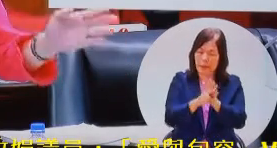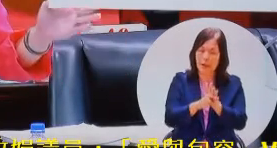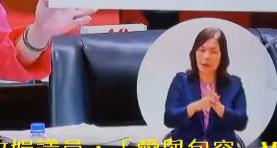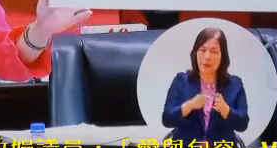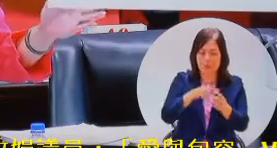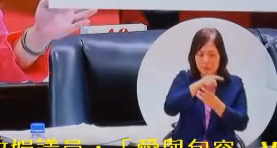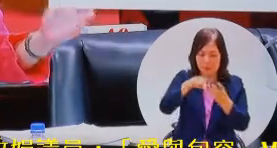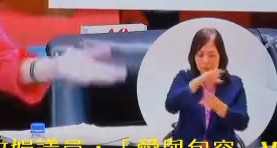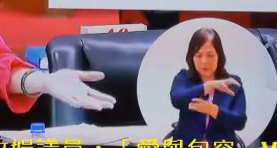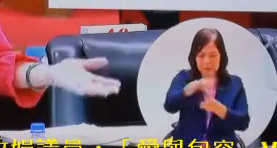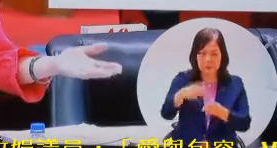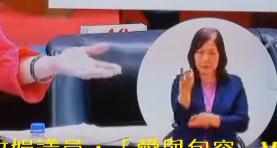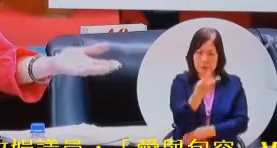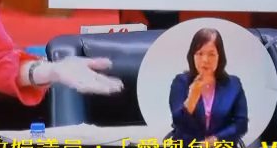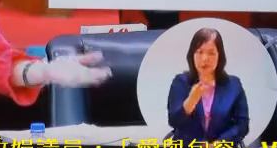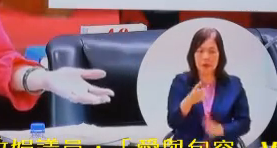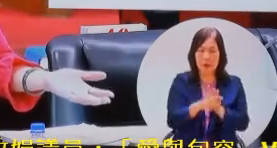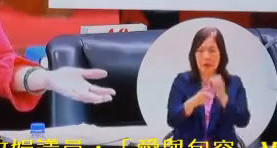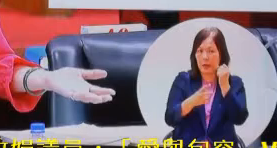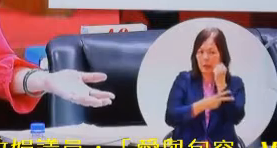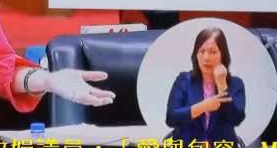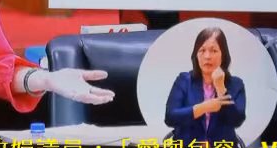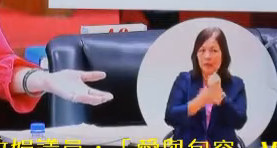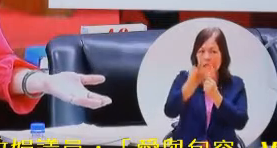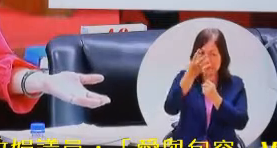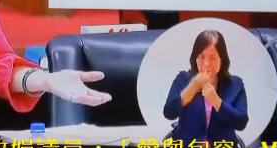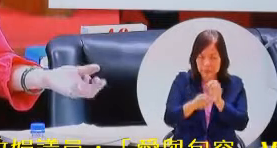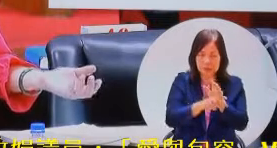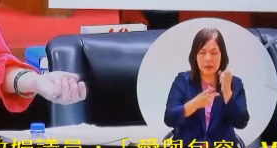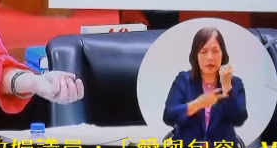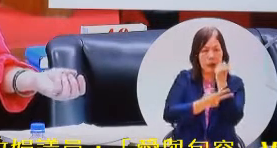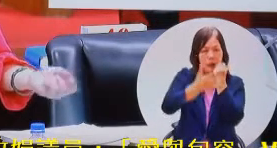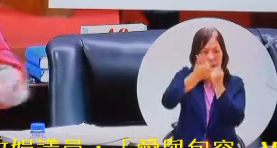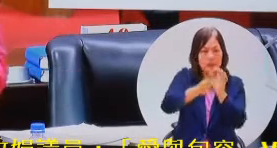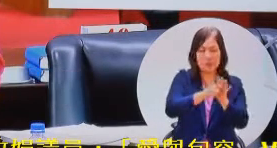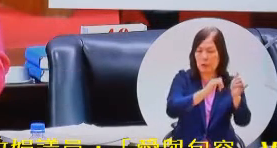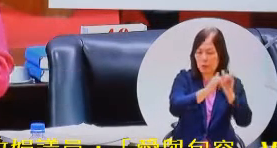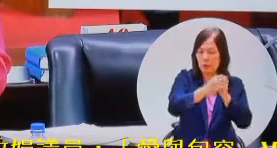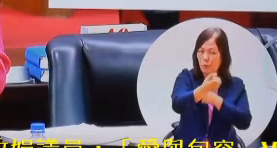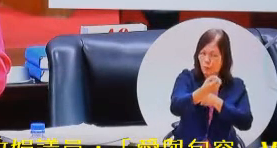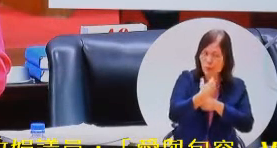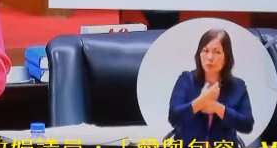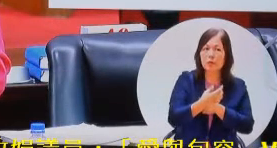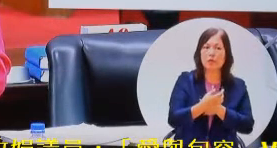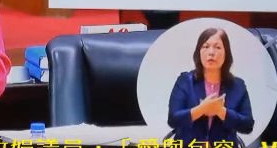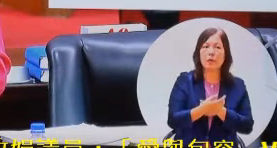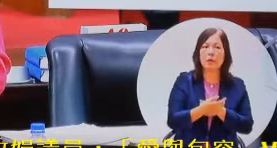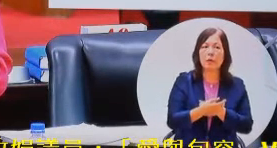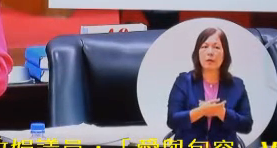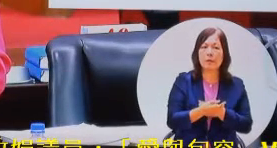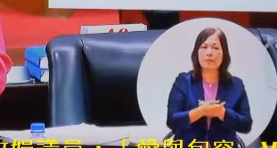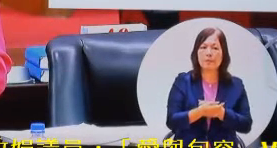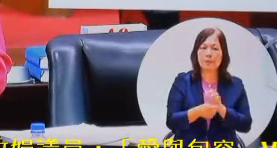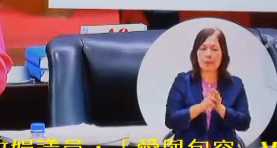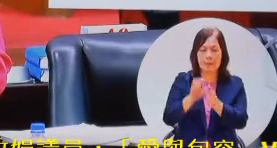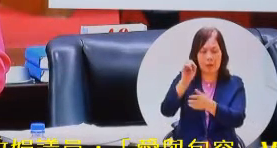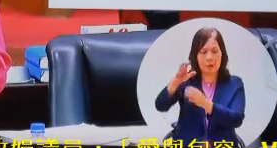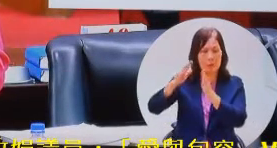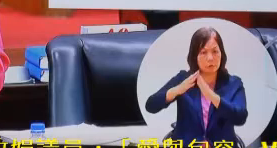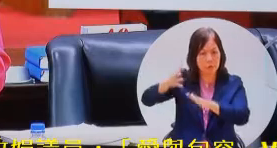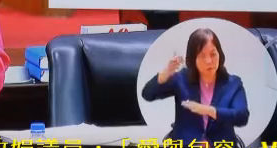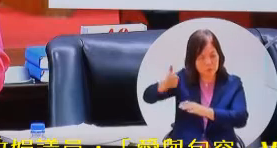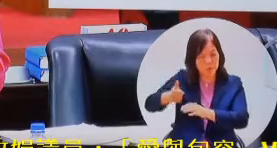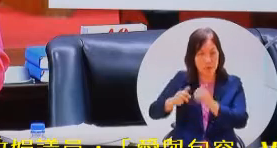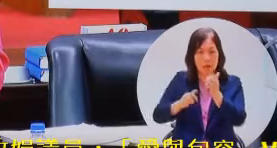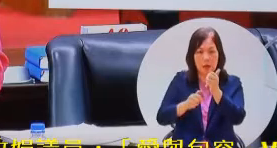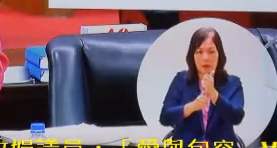区上面这几个里的里长跟我们市民告诉我们的市长李副市长